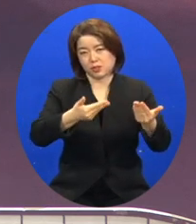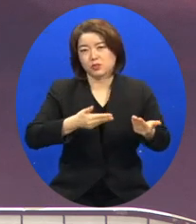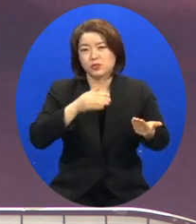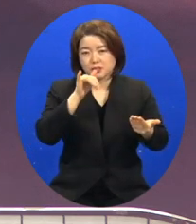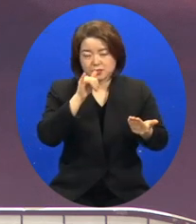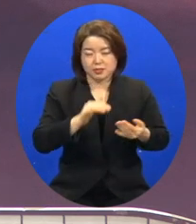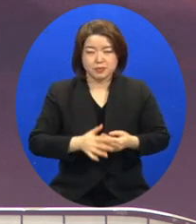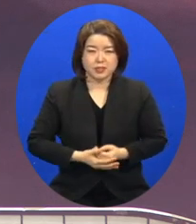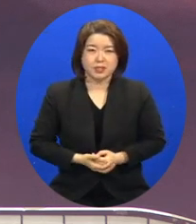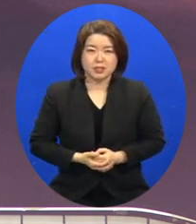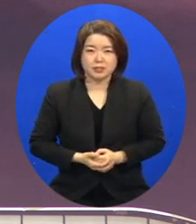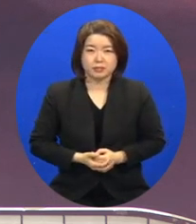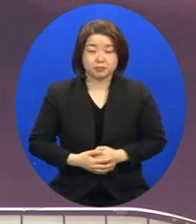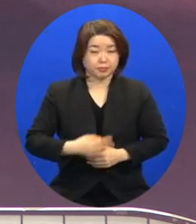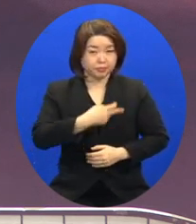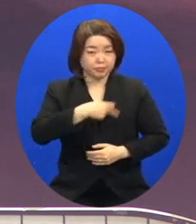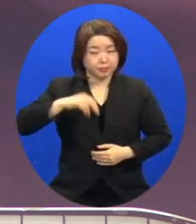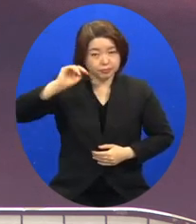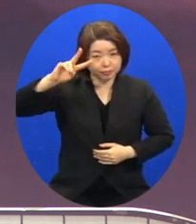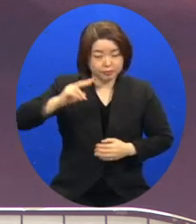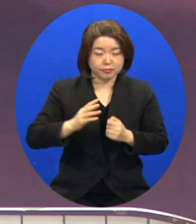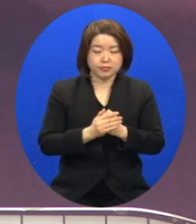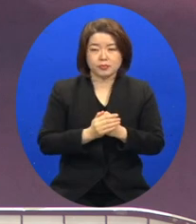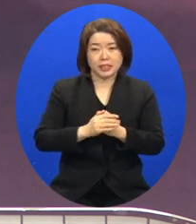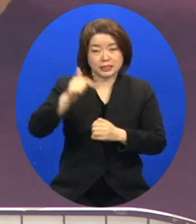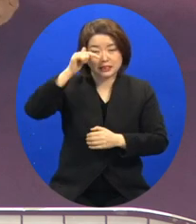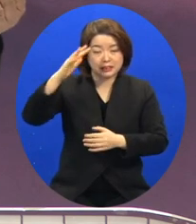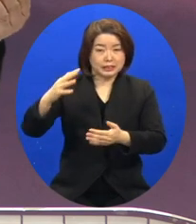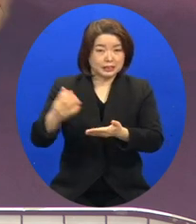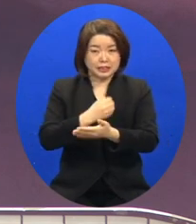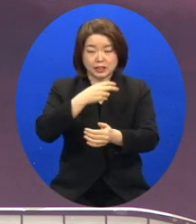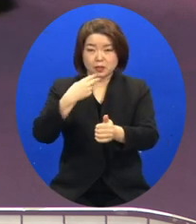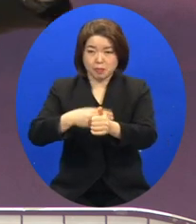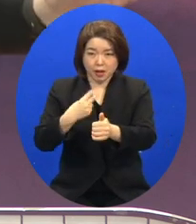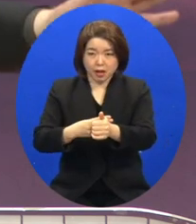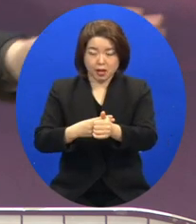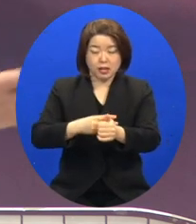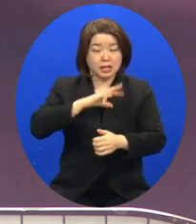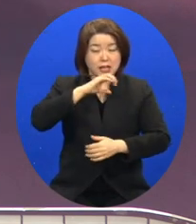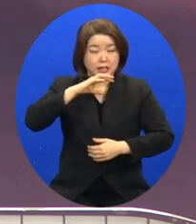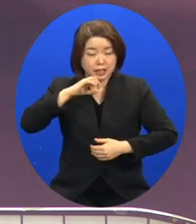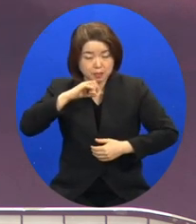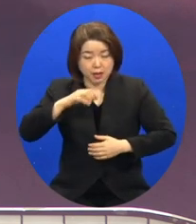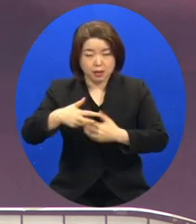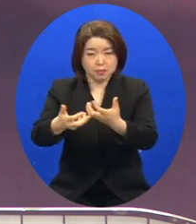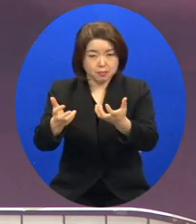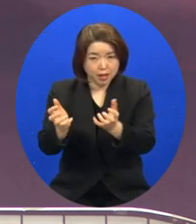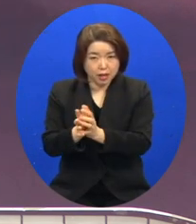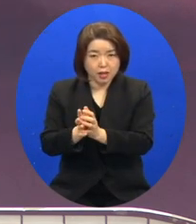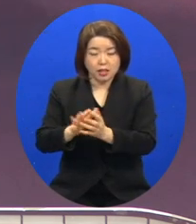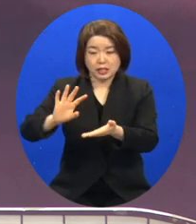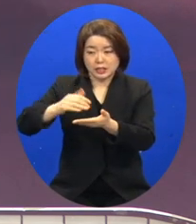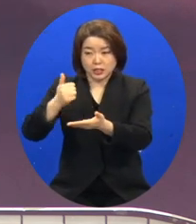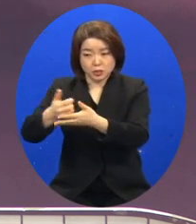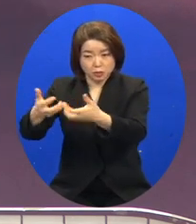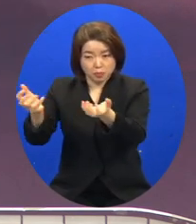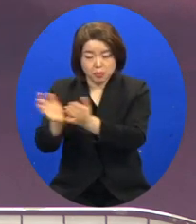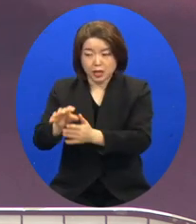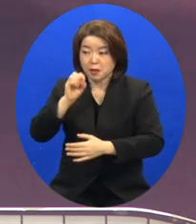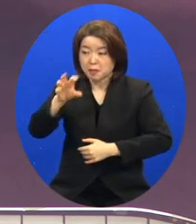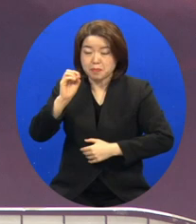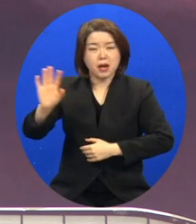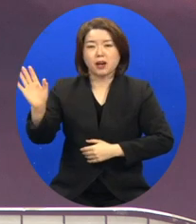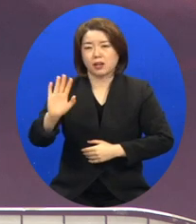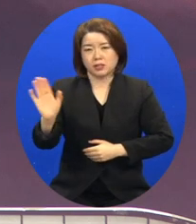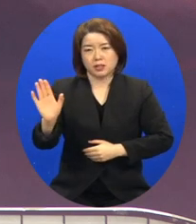사도 바울은 아볼로 팔아 개밥 1 그리스도 바에 대해서 말하지 않았어요 바울 파